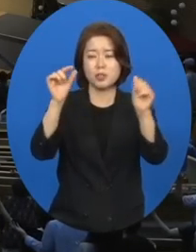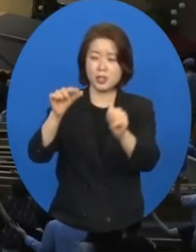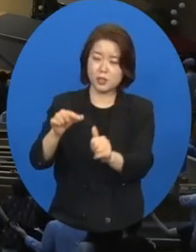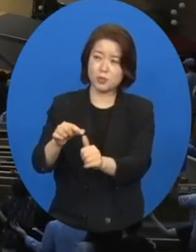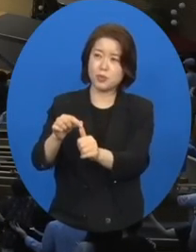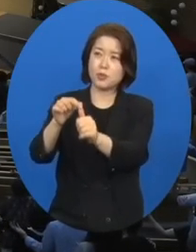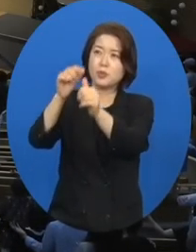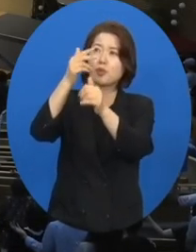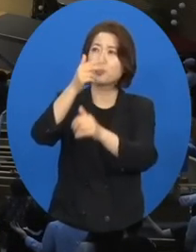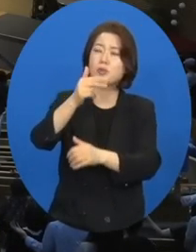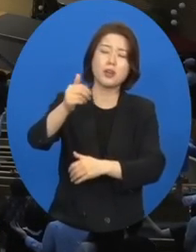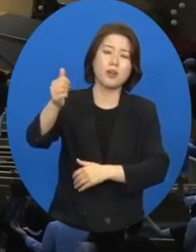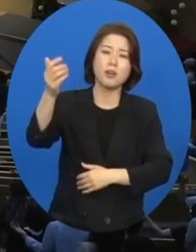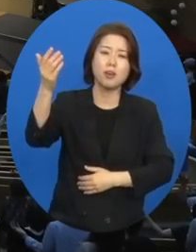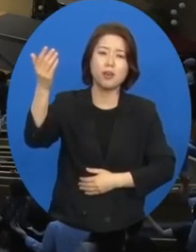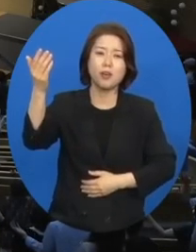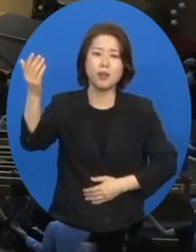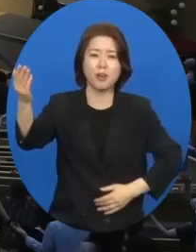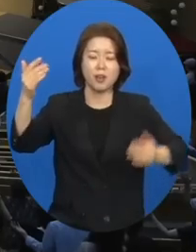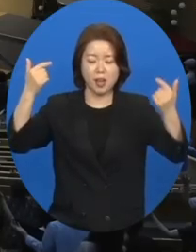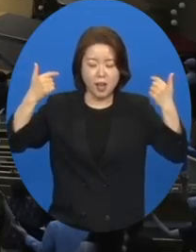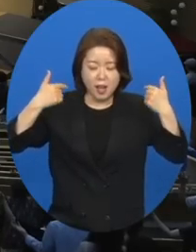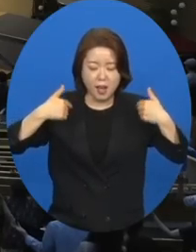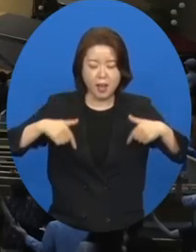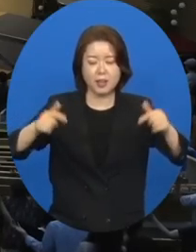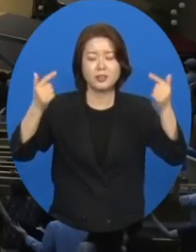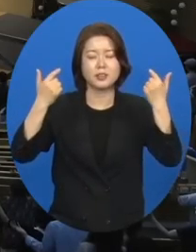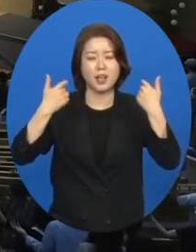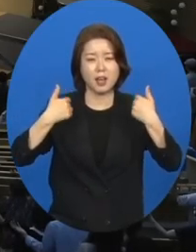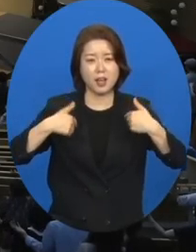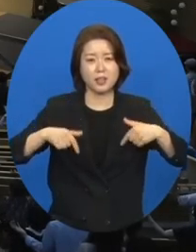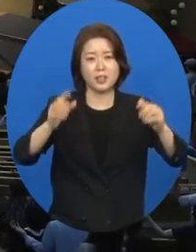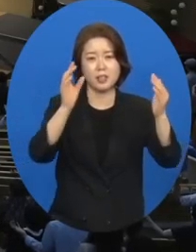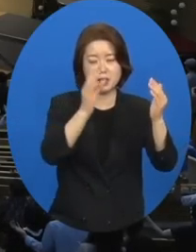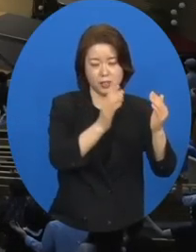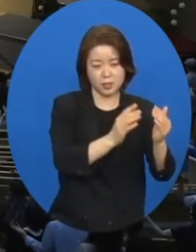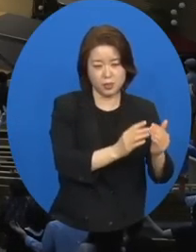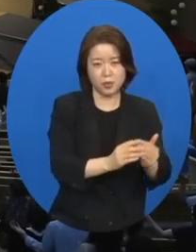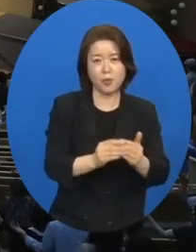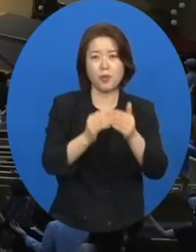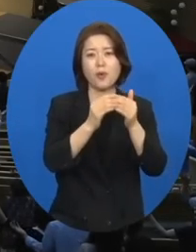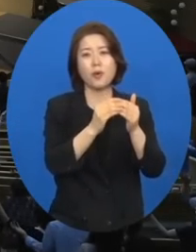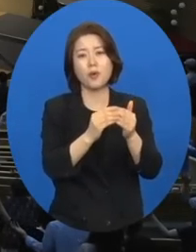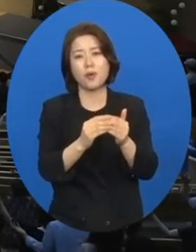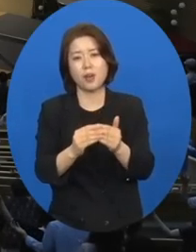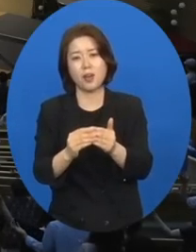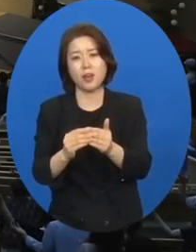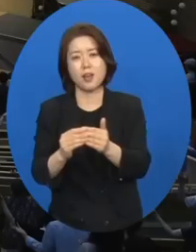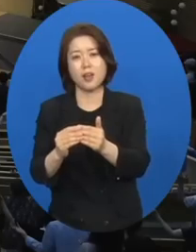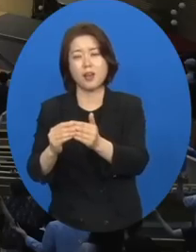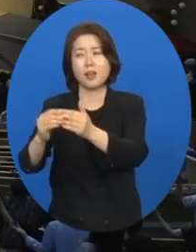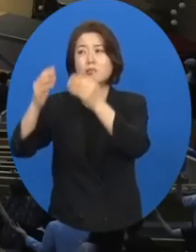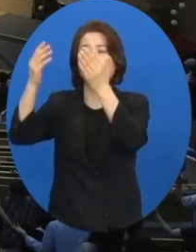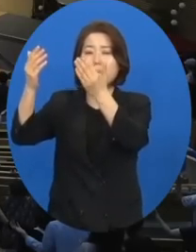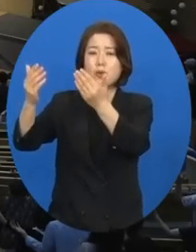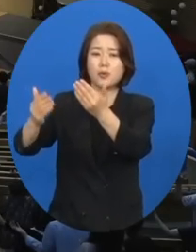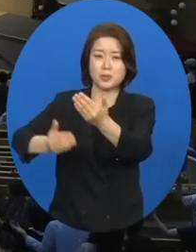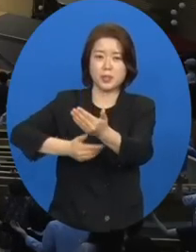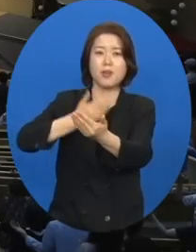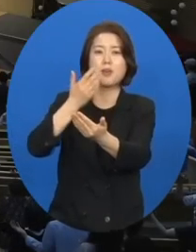our town 한국 사랑 뭐 와서